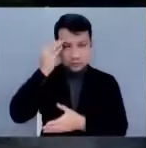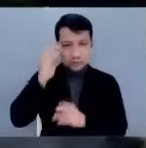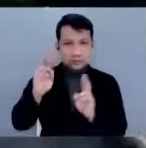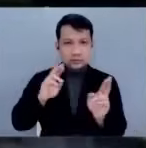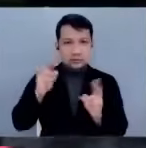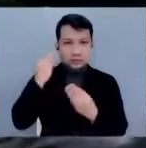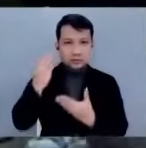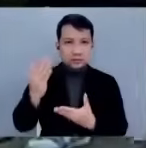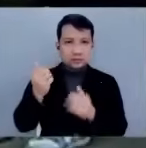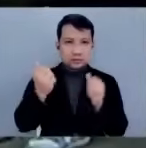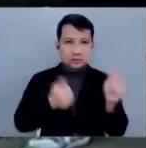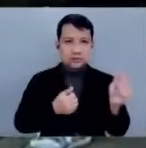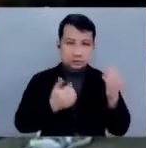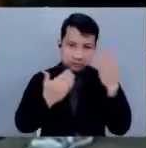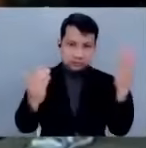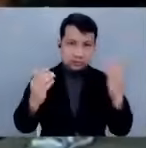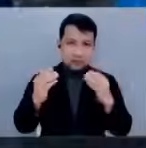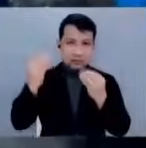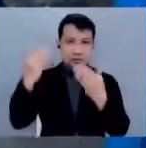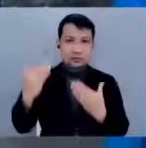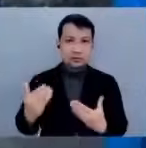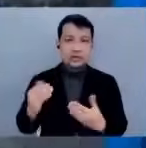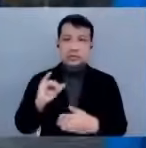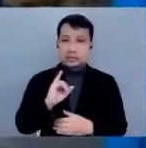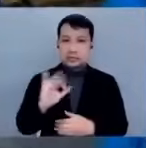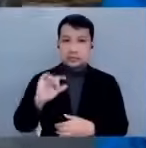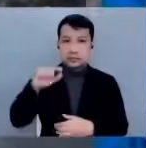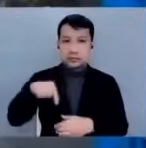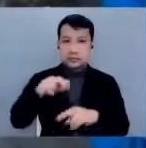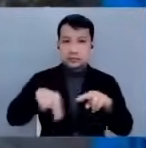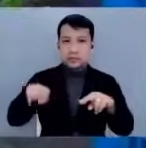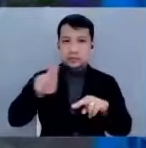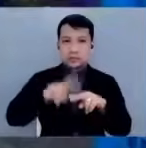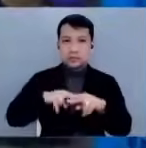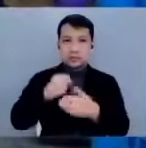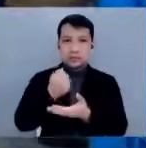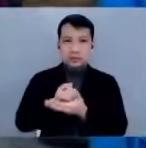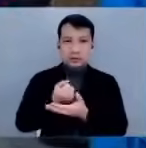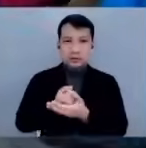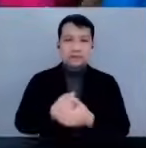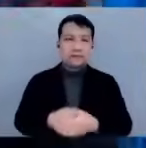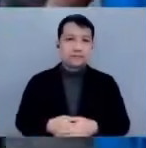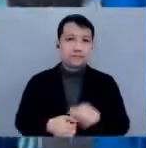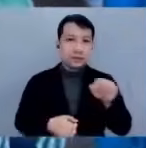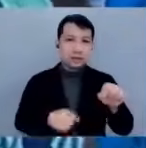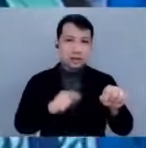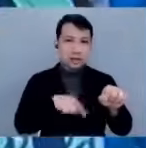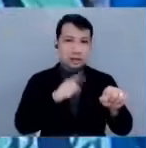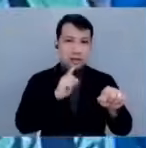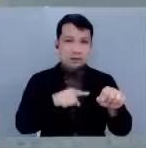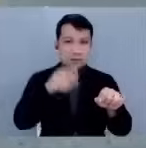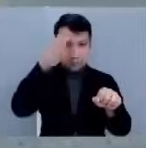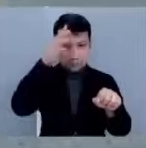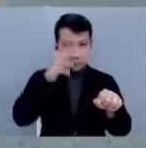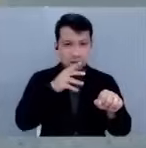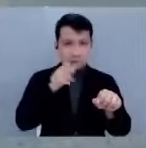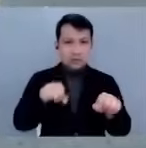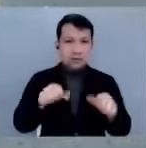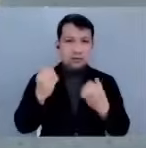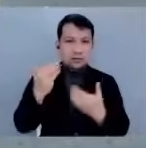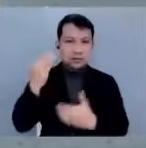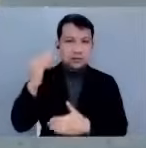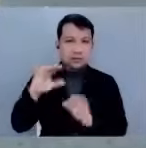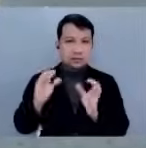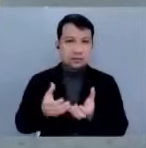sumunod dito ang ilang guro kung daragdagan sila ng sahod. Pabor din ang ilang magulang dahil maraming klase naman na